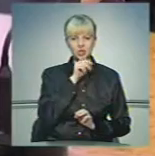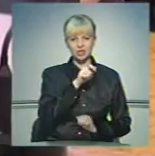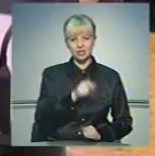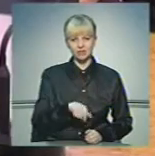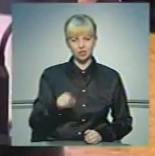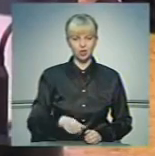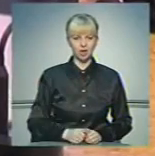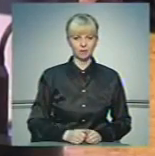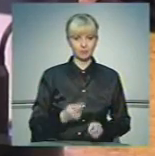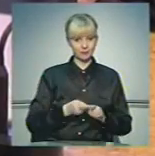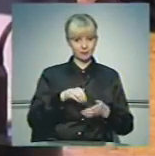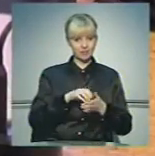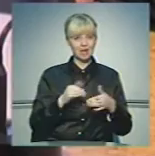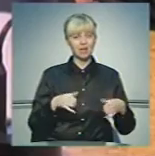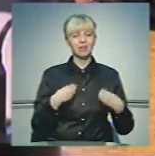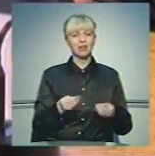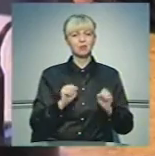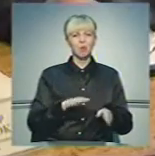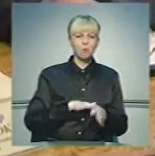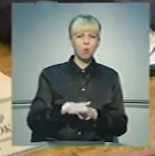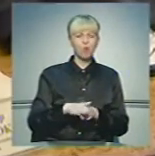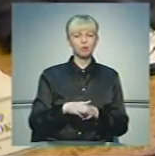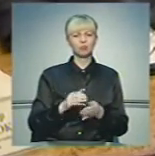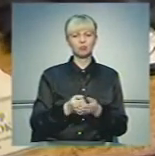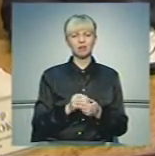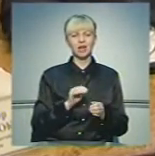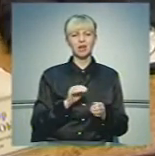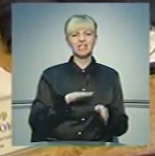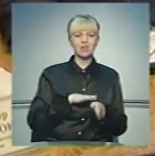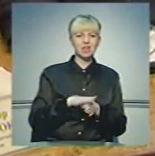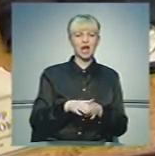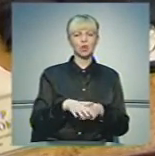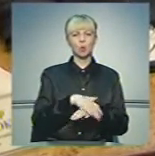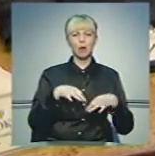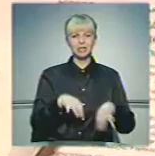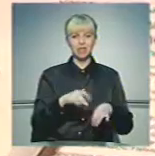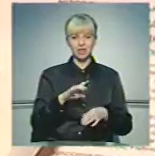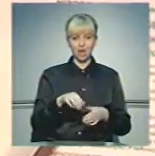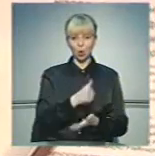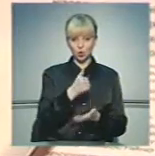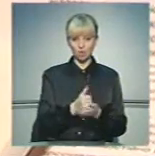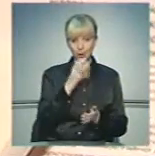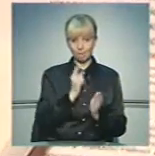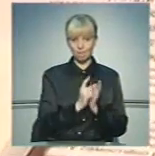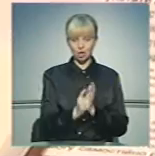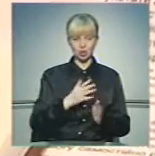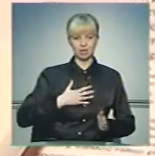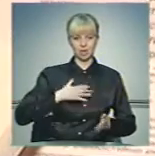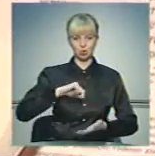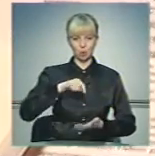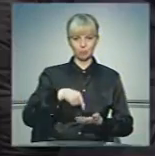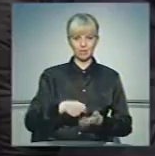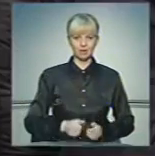чернівчан. Ці дані дадуть змогу отримати повну картину завантаженості громадського транспорту на основних маршрутах нашого